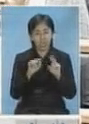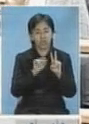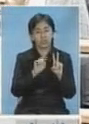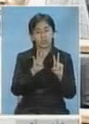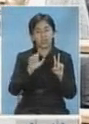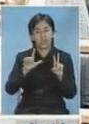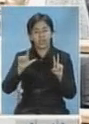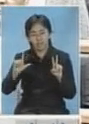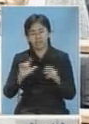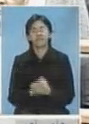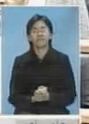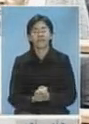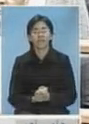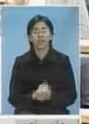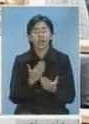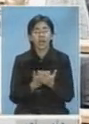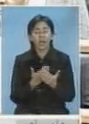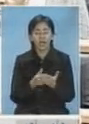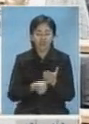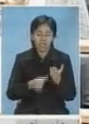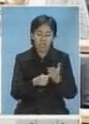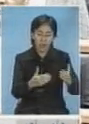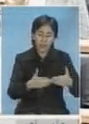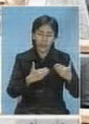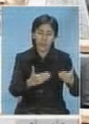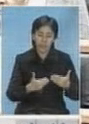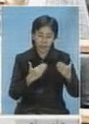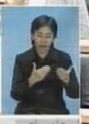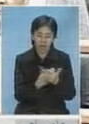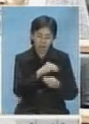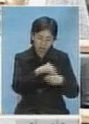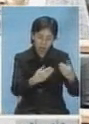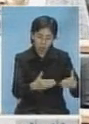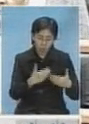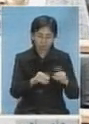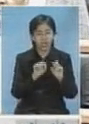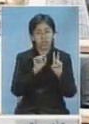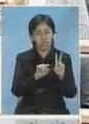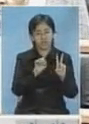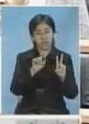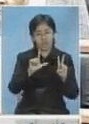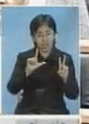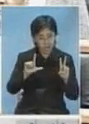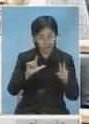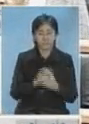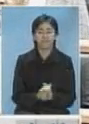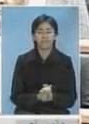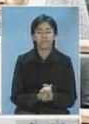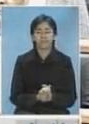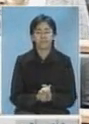บาทในขณะที่หารายรับได้ซึ่งประมาณการเอาไว้ว่าจะได้อยู่ที่ 2.1 ล้านล้านนั่นหมาย